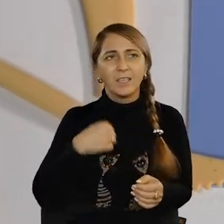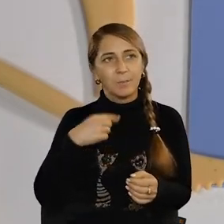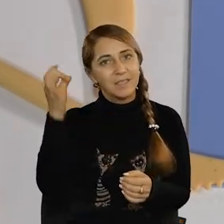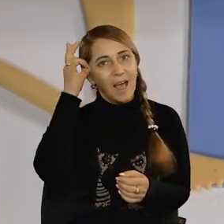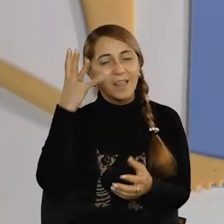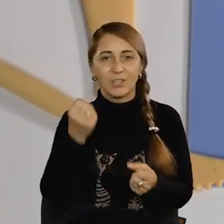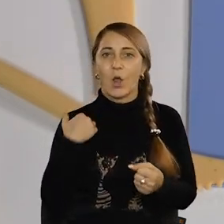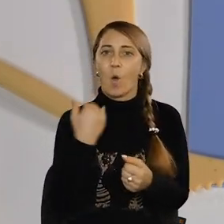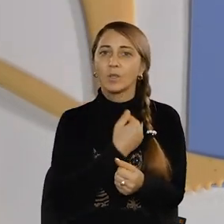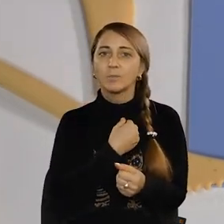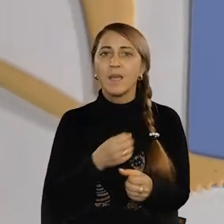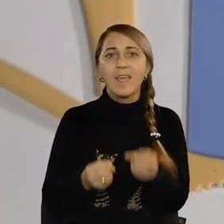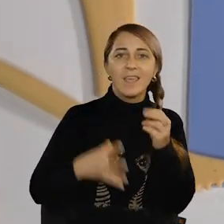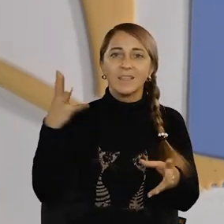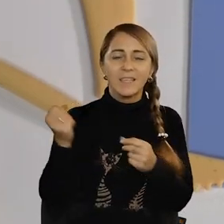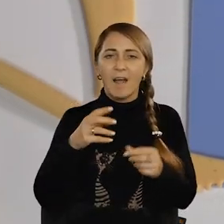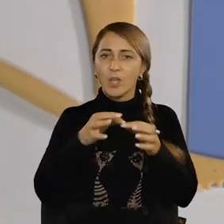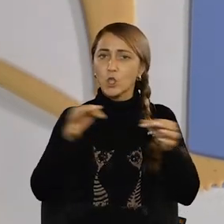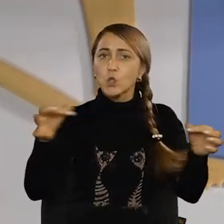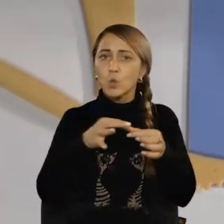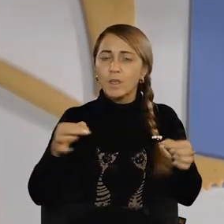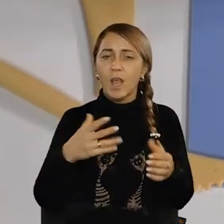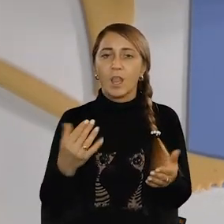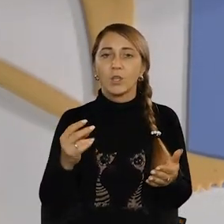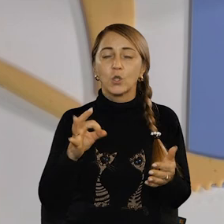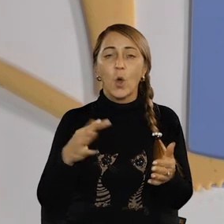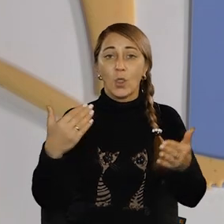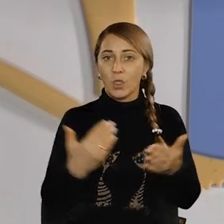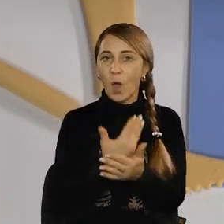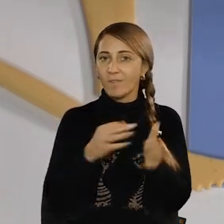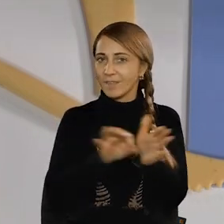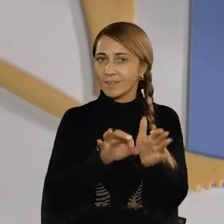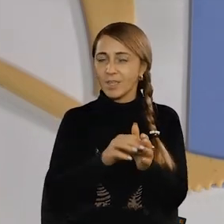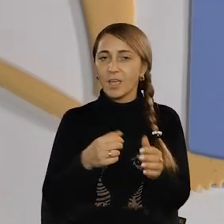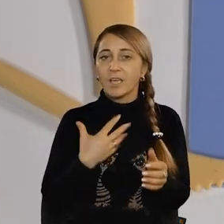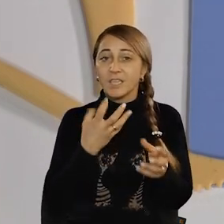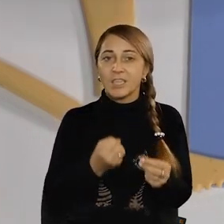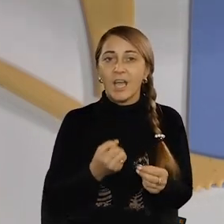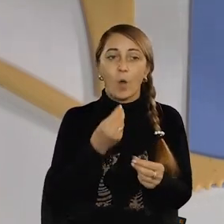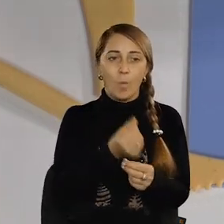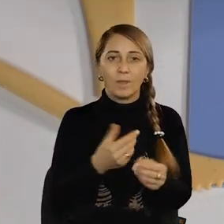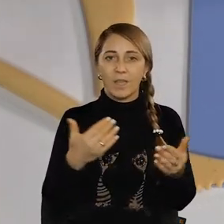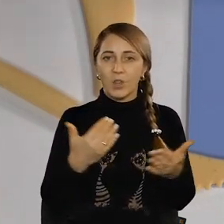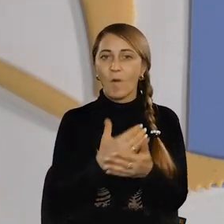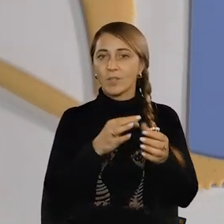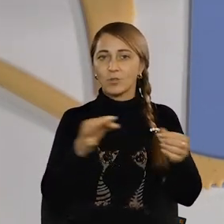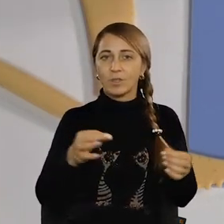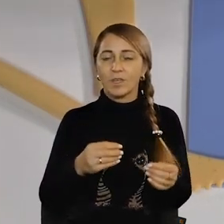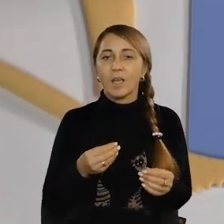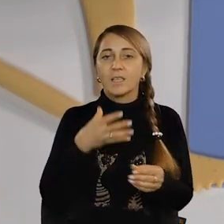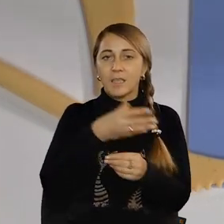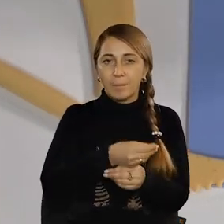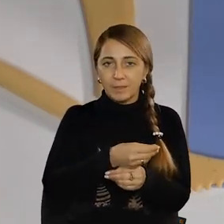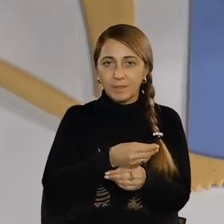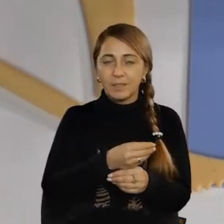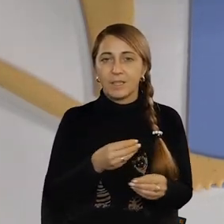що хочемо ще яскраві шнурівки до нових кросівок, тому прихопили з собою ще й їх. Розрахувалися